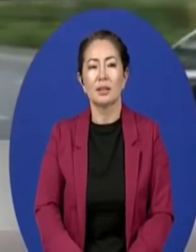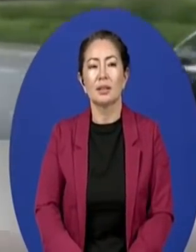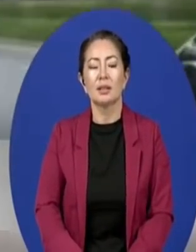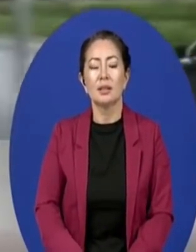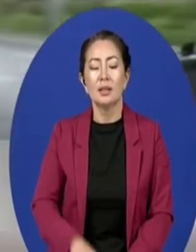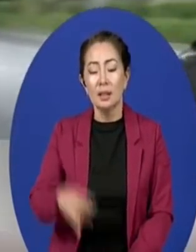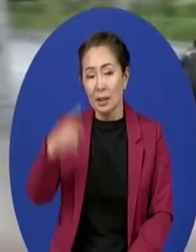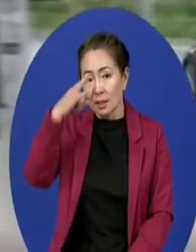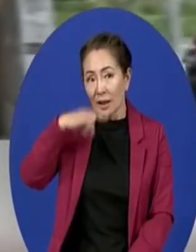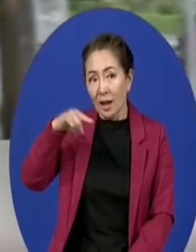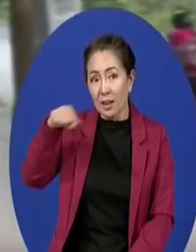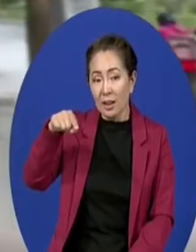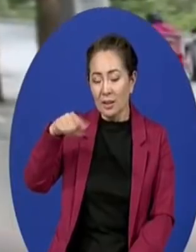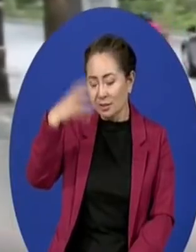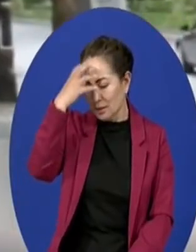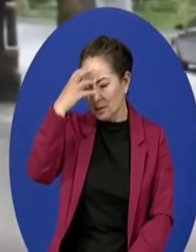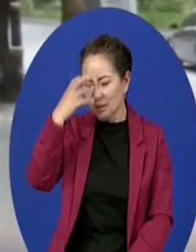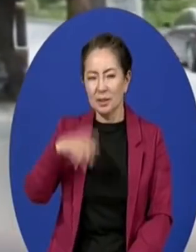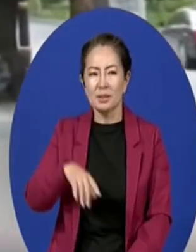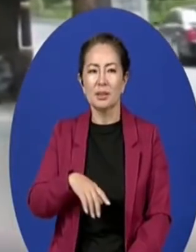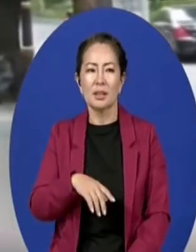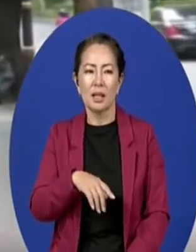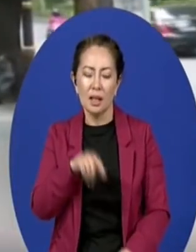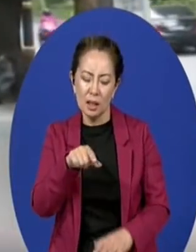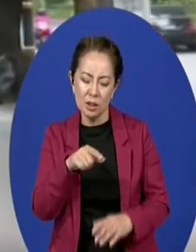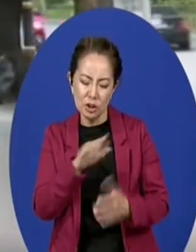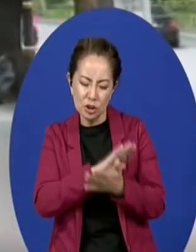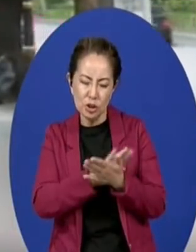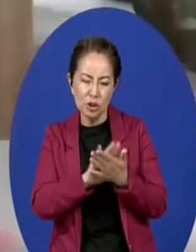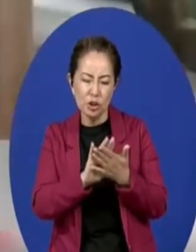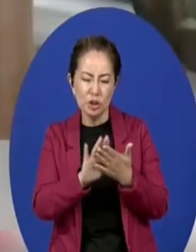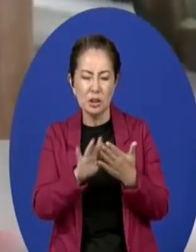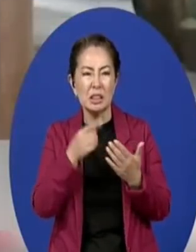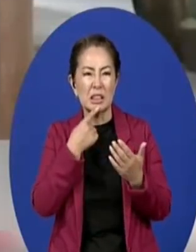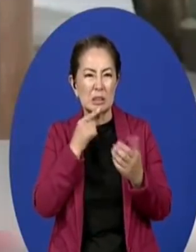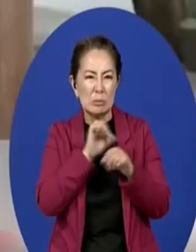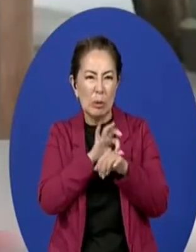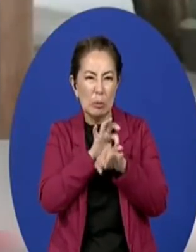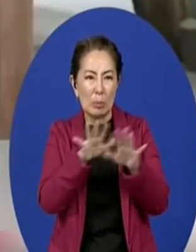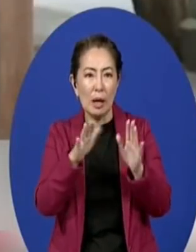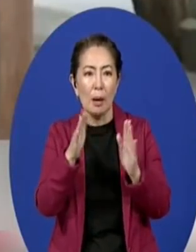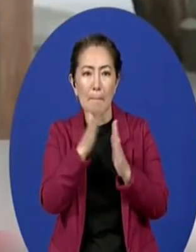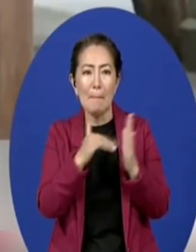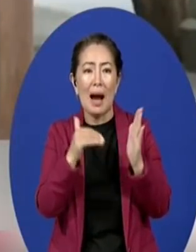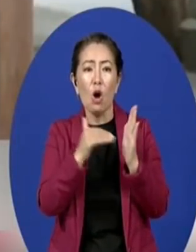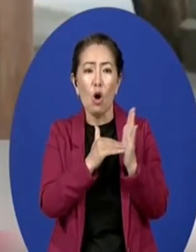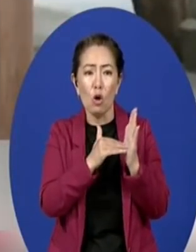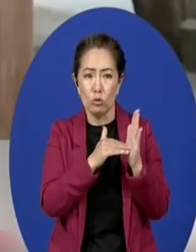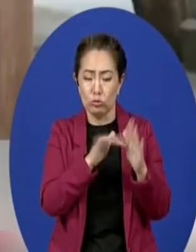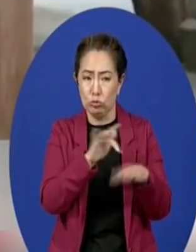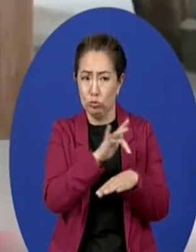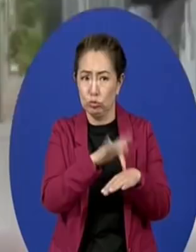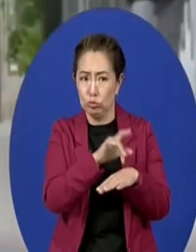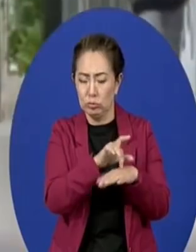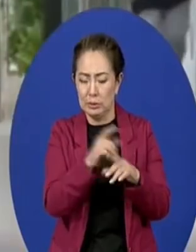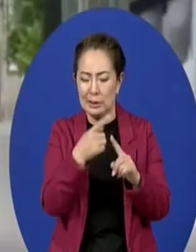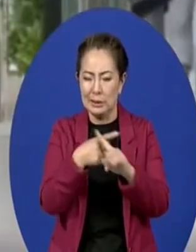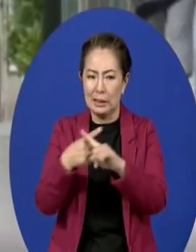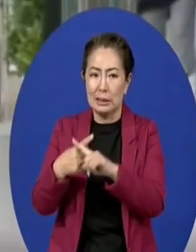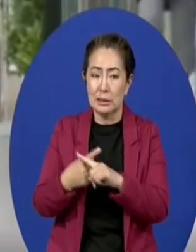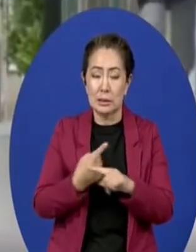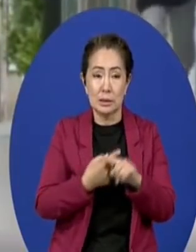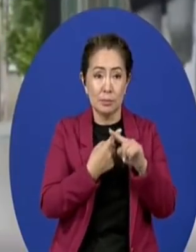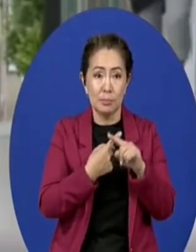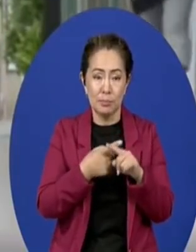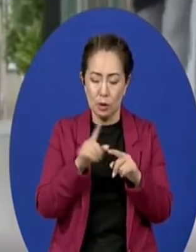Тайландын засгийн газар шинэ коронавирусны халдвар өндөр байгаа Бангкок болон бусад мужуудаар хязгаарлалтын арга хэмжээг тэлж байна. Мөн